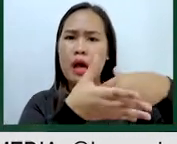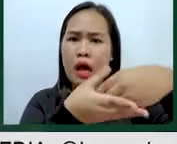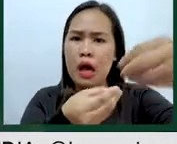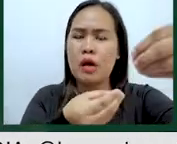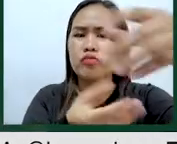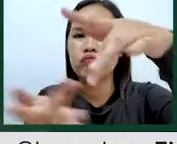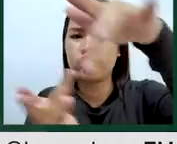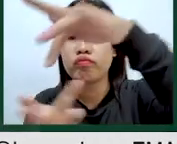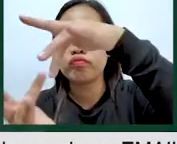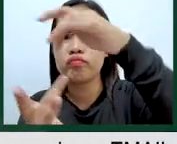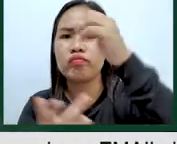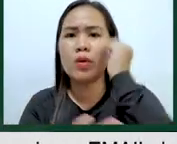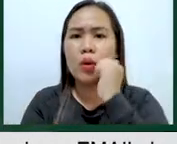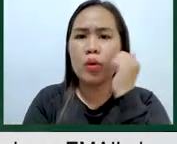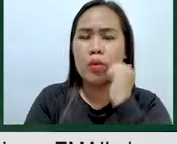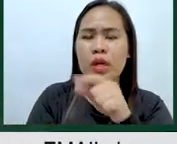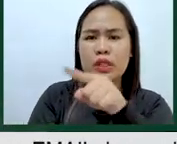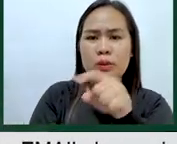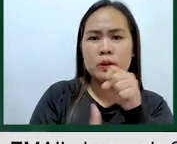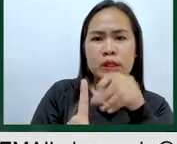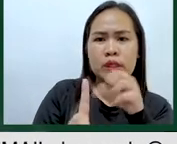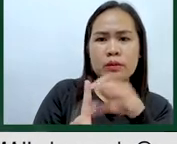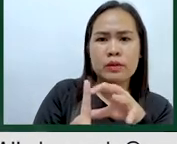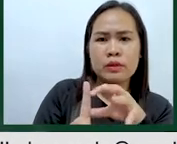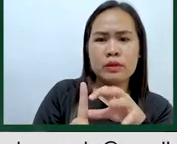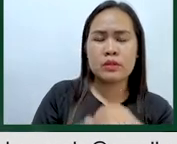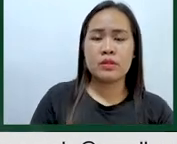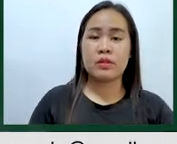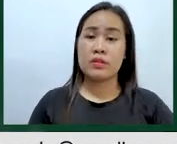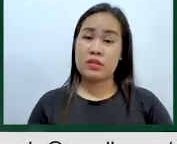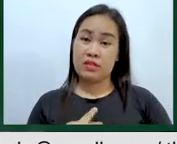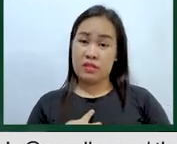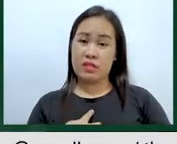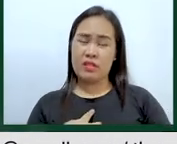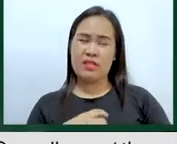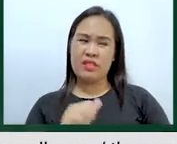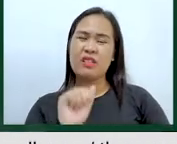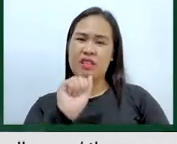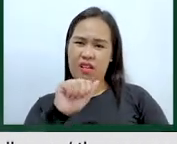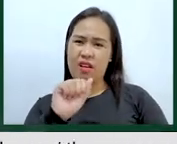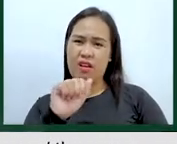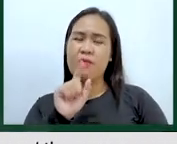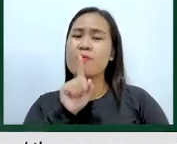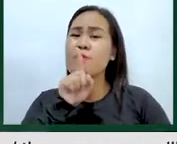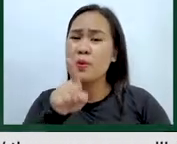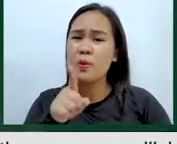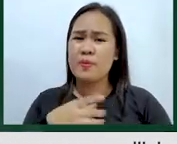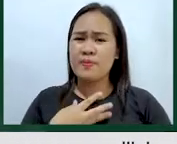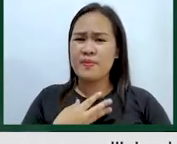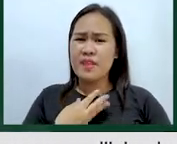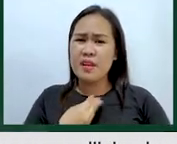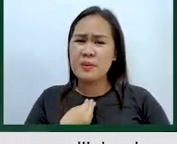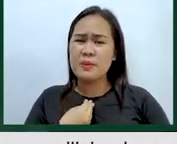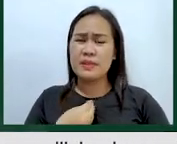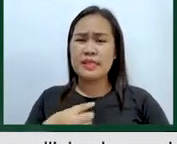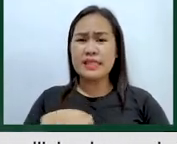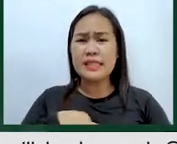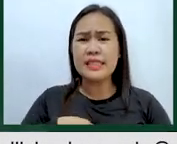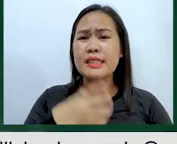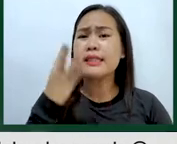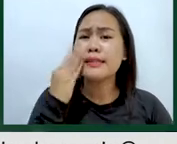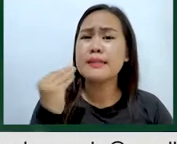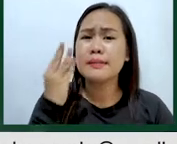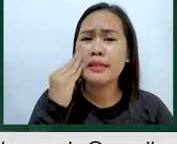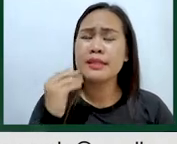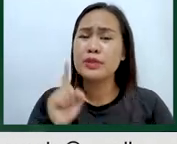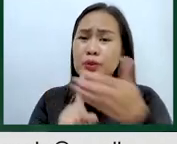every day you're exposed. Sabi ko, yes, so natatakot din, 'di ba? Sabi ko nga, I mean, naranasan ko na ring ma-quarantine,